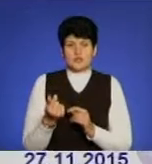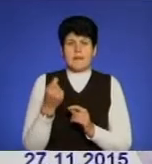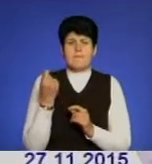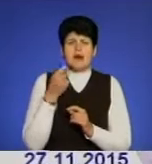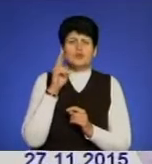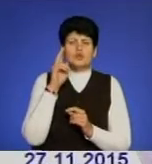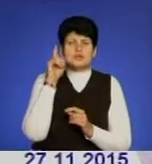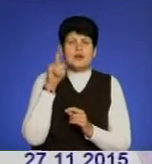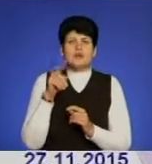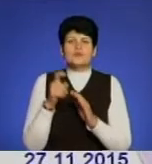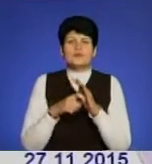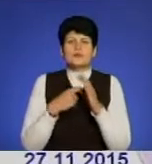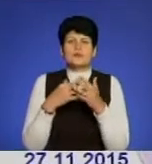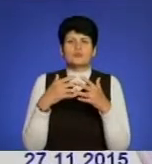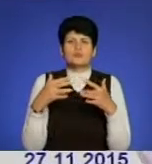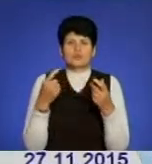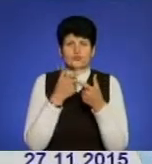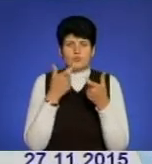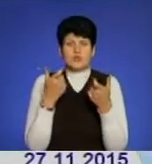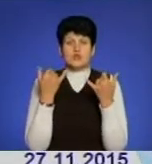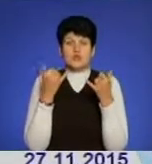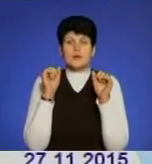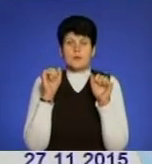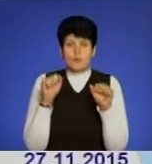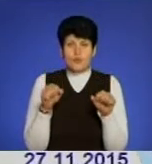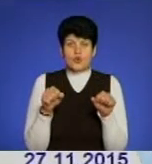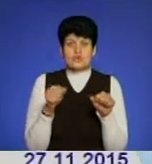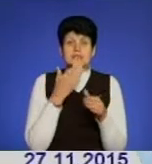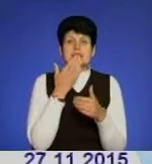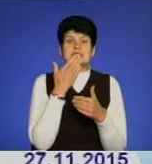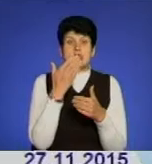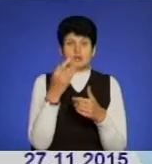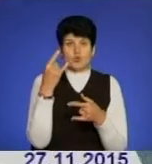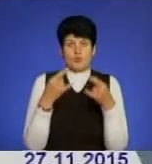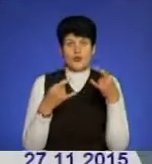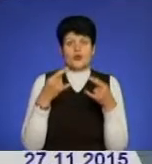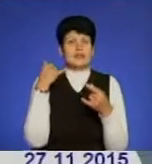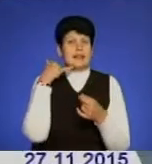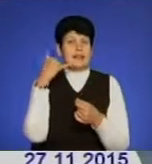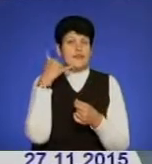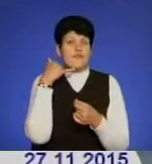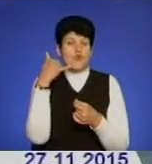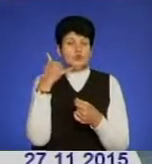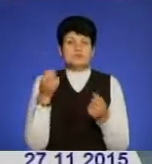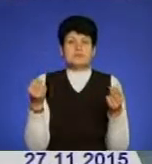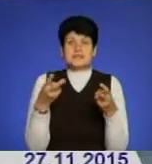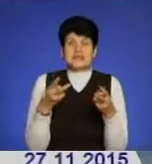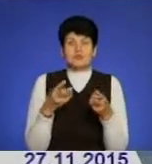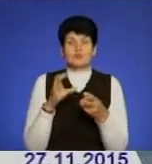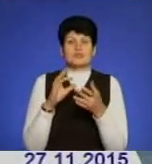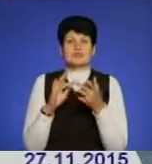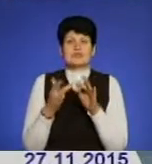хто знає, що дізнатись будь-яку інформацію сьогодні можна навіть запитом по телефону. Крім того, на спеціальному сайті